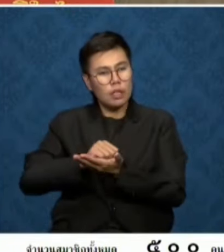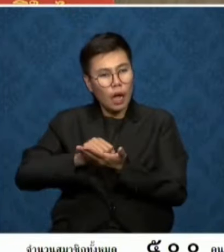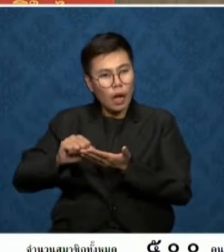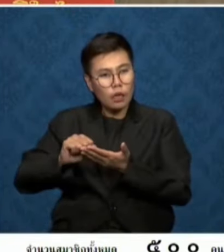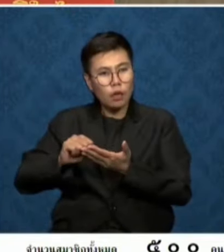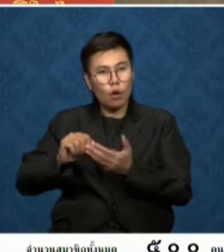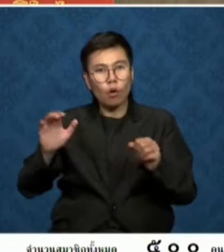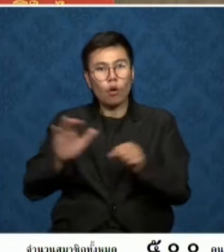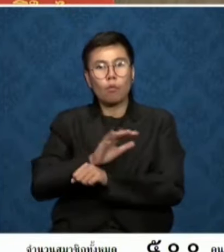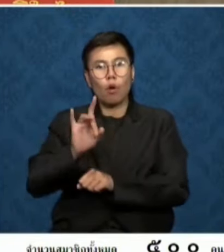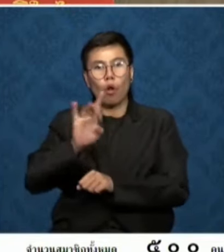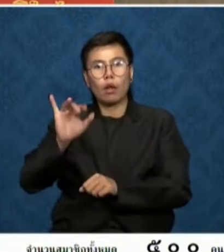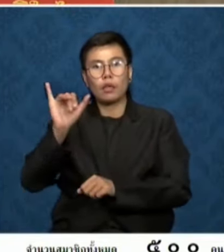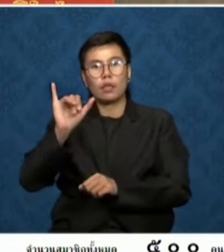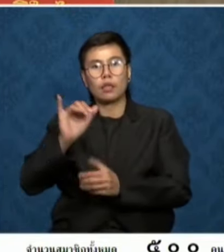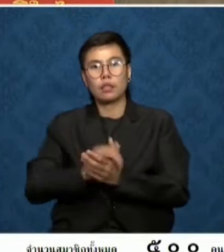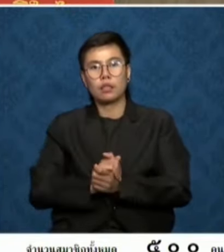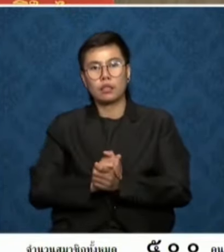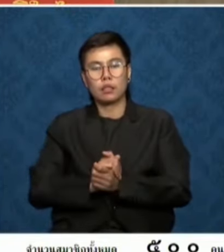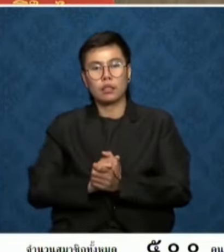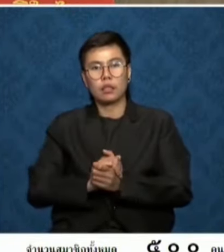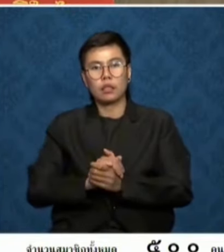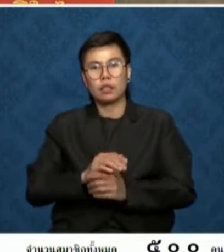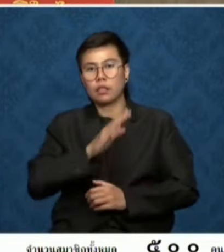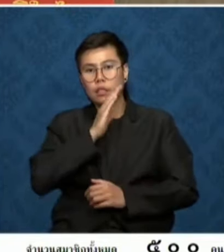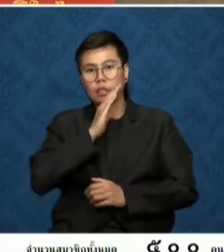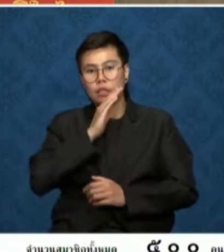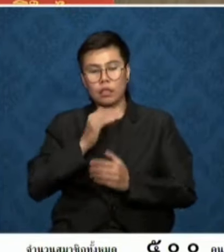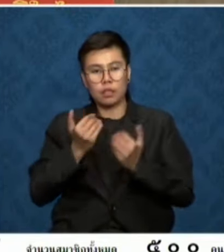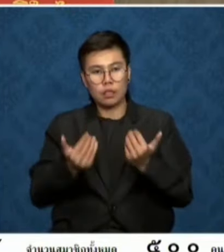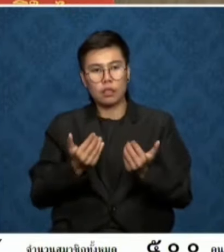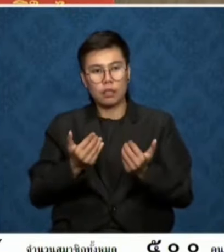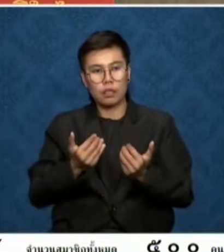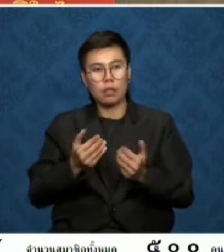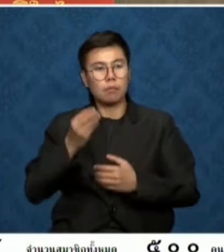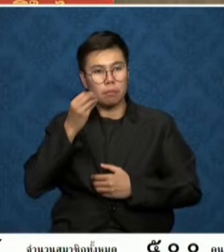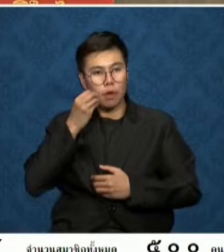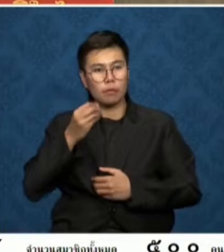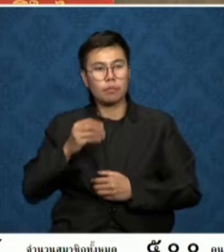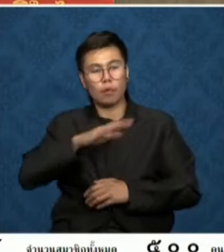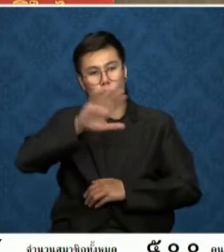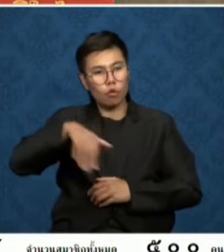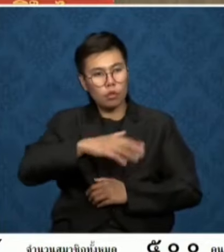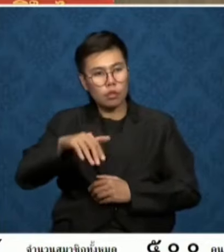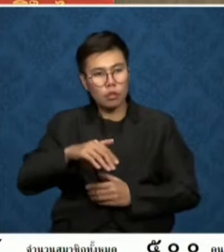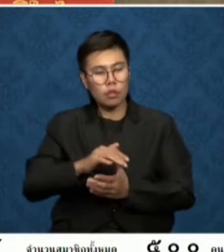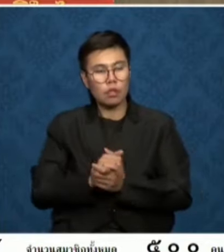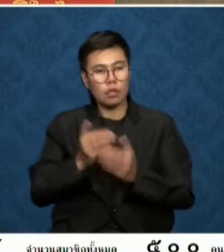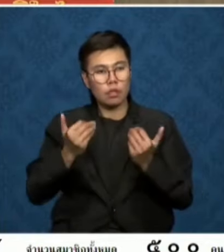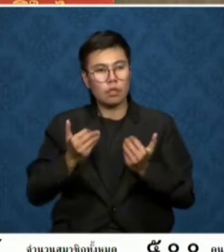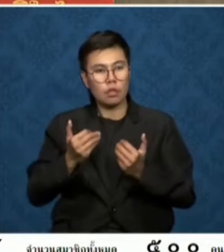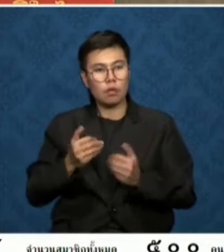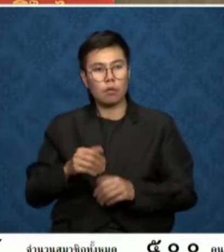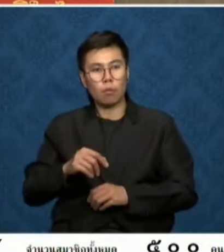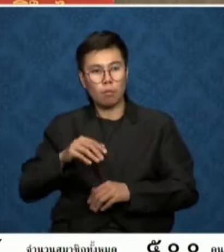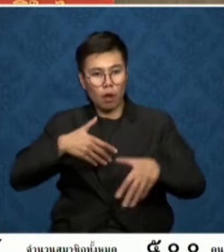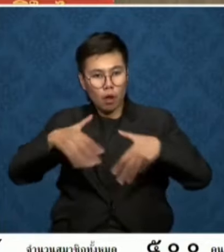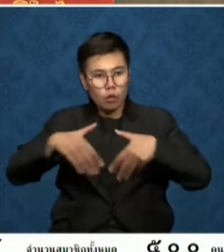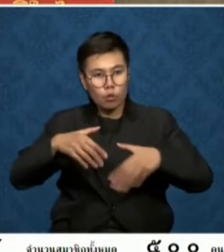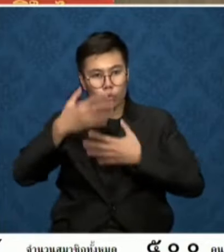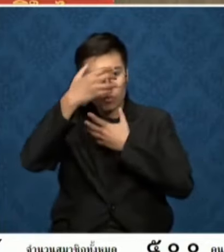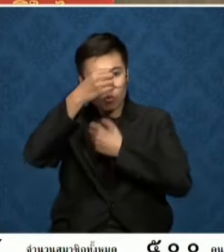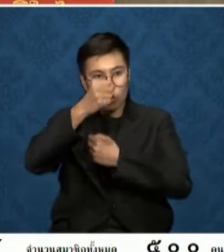ที่ถึงแม้ว่าในขณะนี้ค่ะเทรนด์ในปัจจุบันของคนในบ้านเราเนี่ยเราจะเห็นการตื่นตัวของการประชาชนในการที่เราส